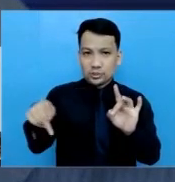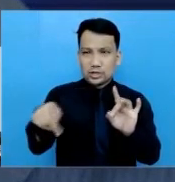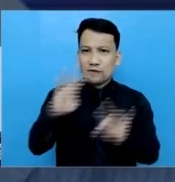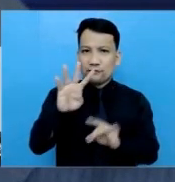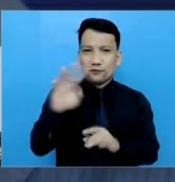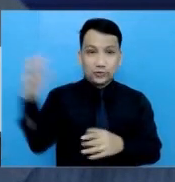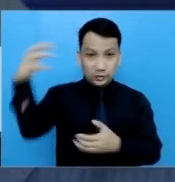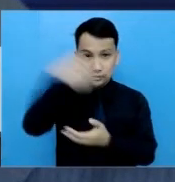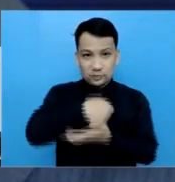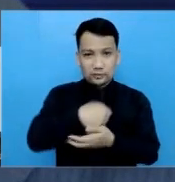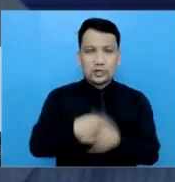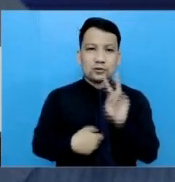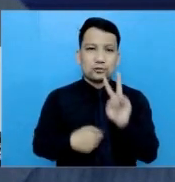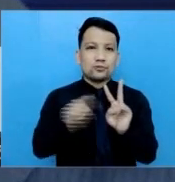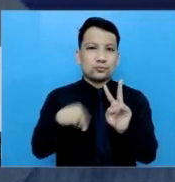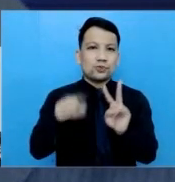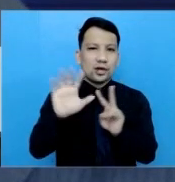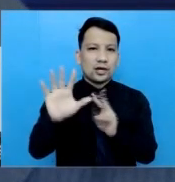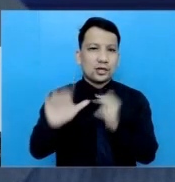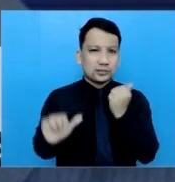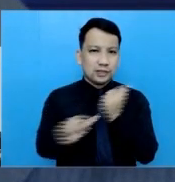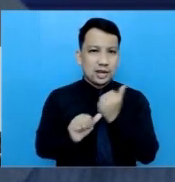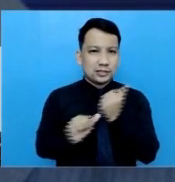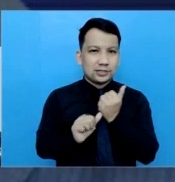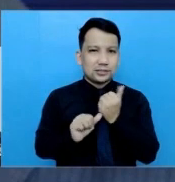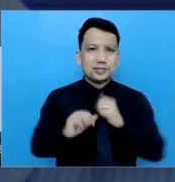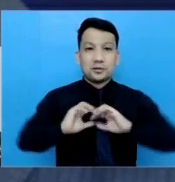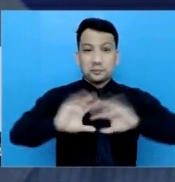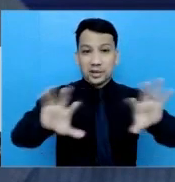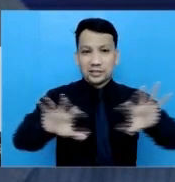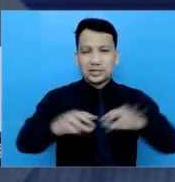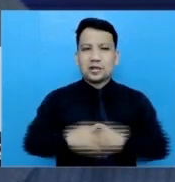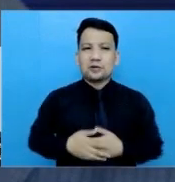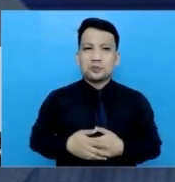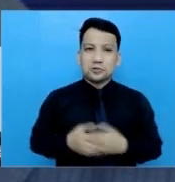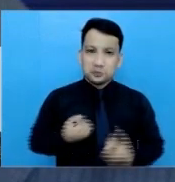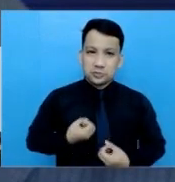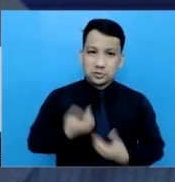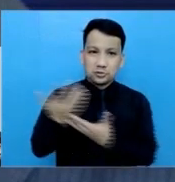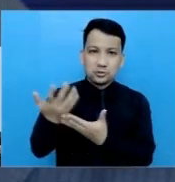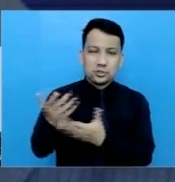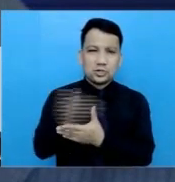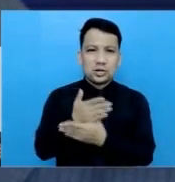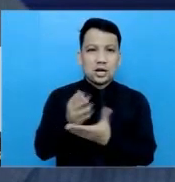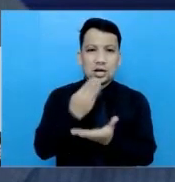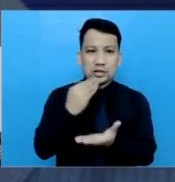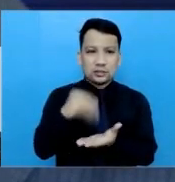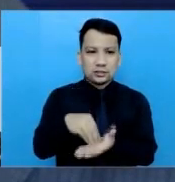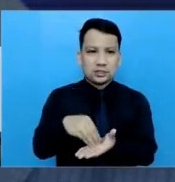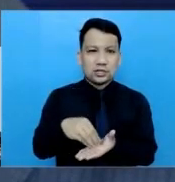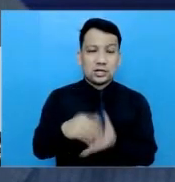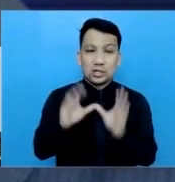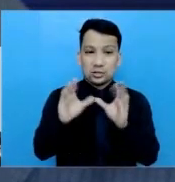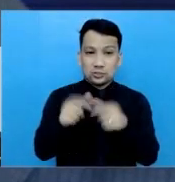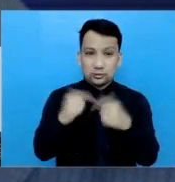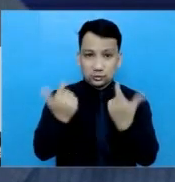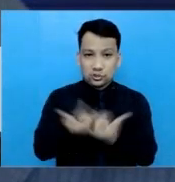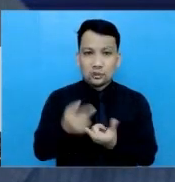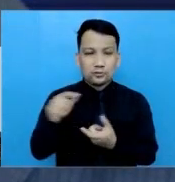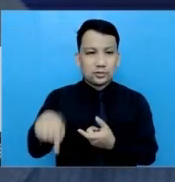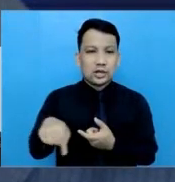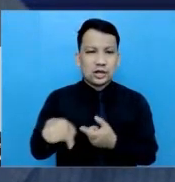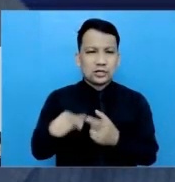and 2.5 assists. Nagpaabot ng congratulatory message ang samahang basketball ng Pilipinas kay